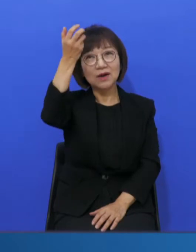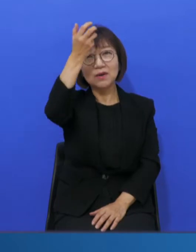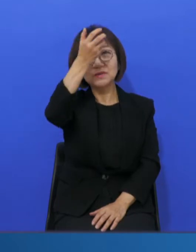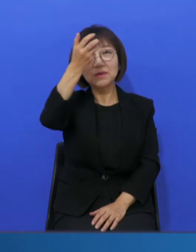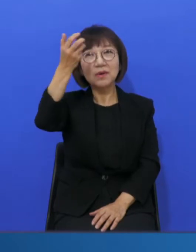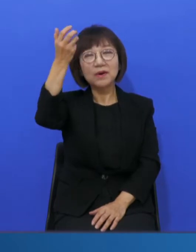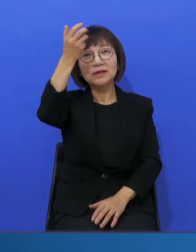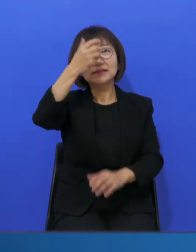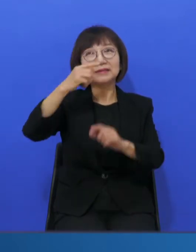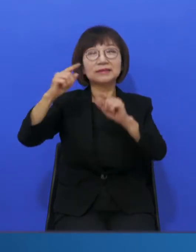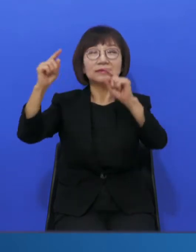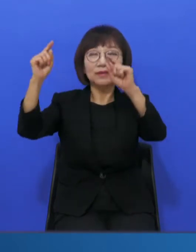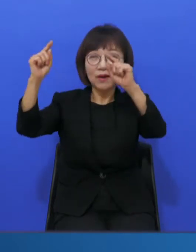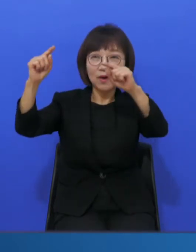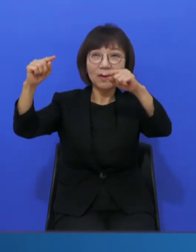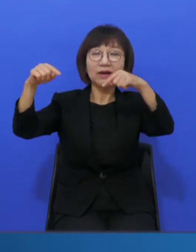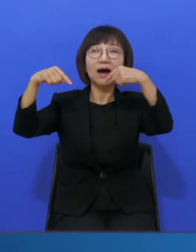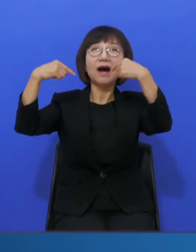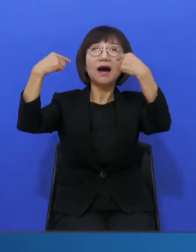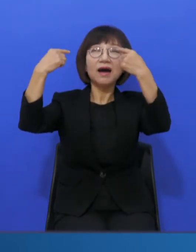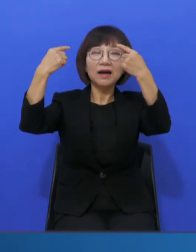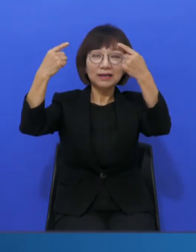나의 영혼